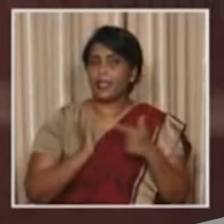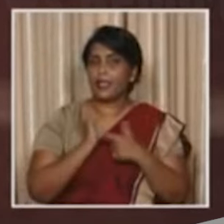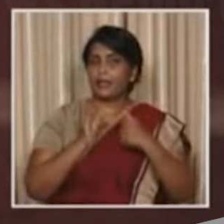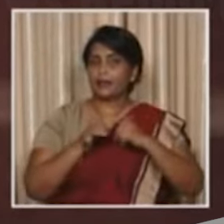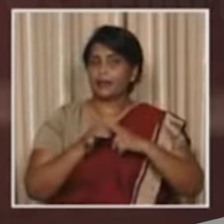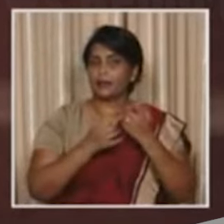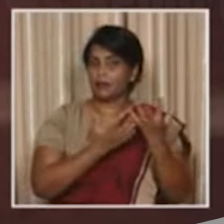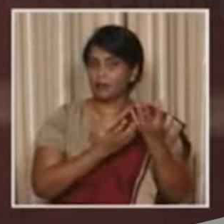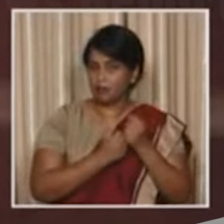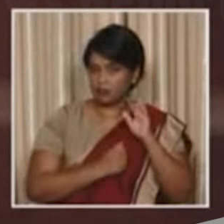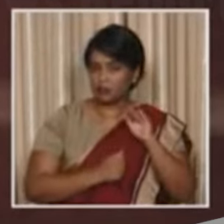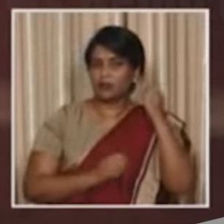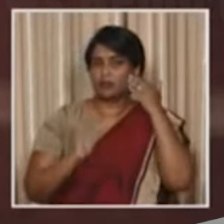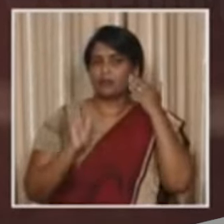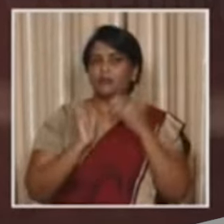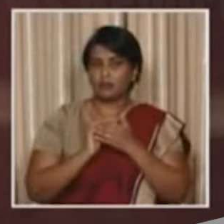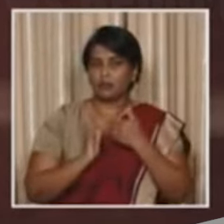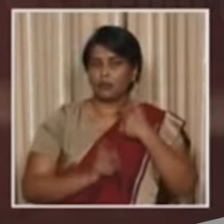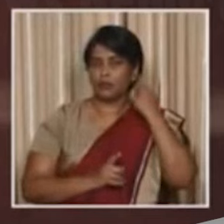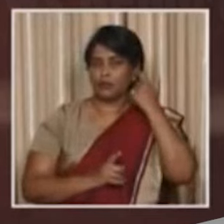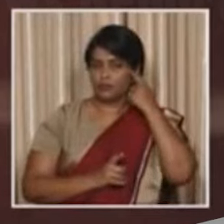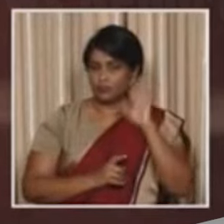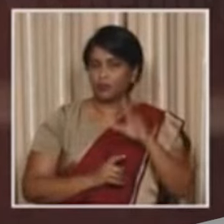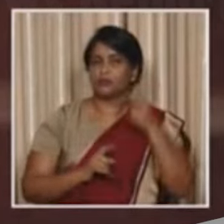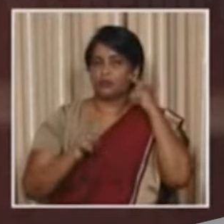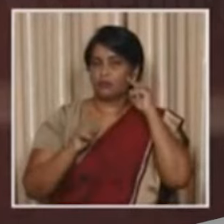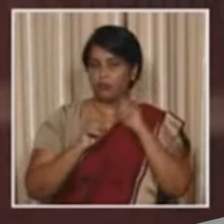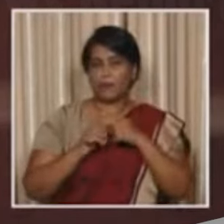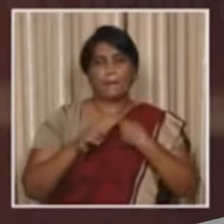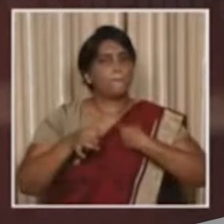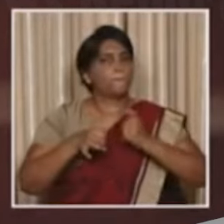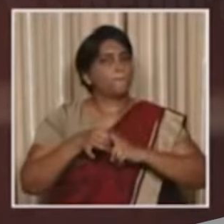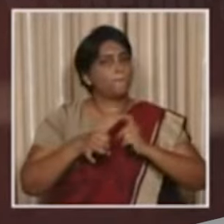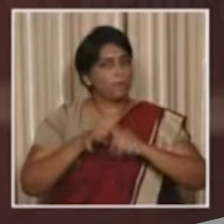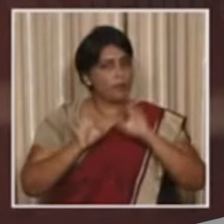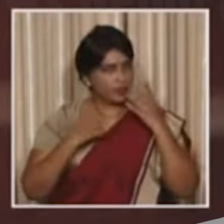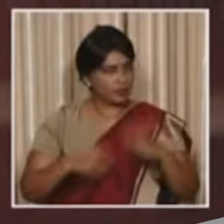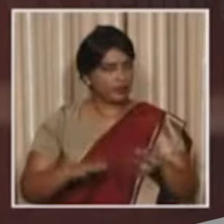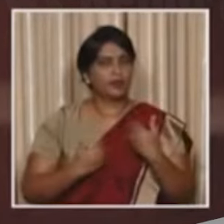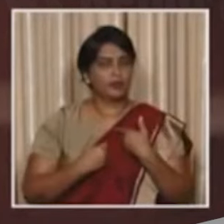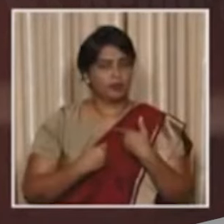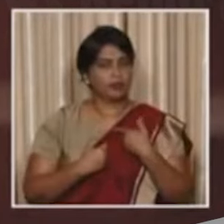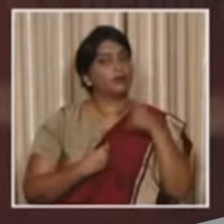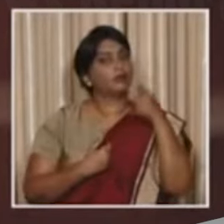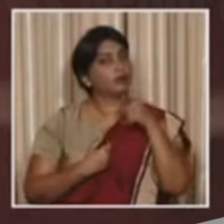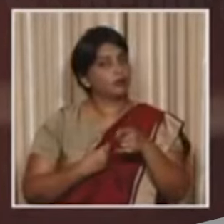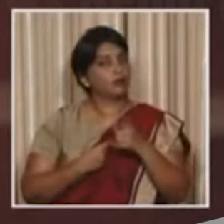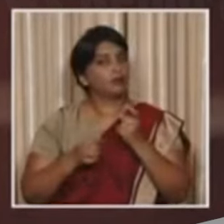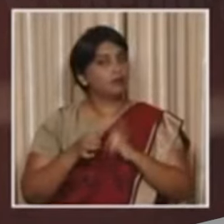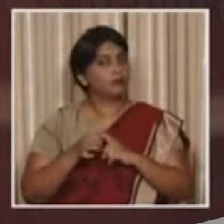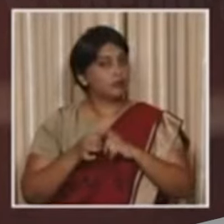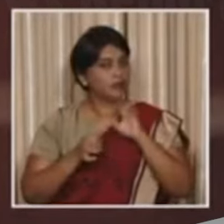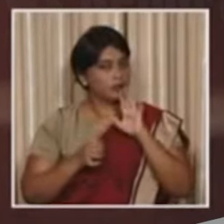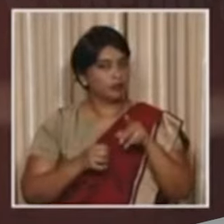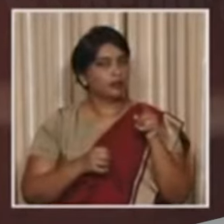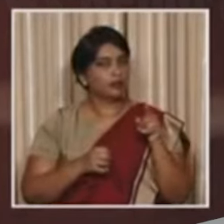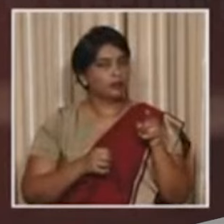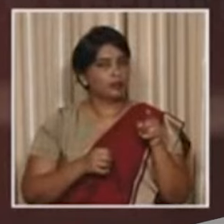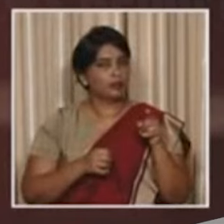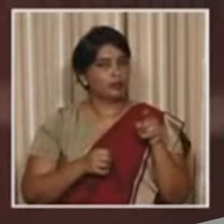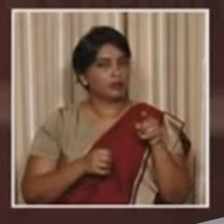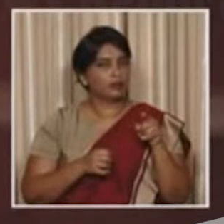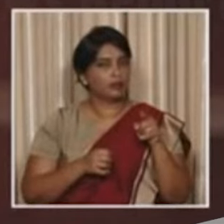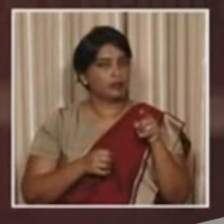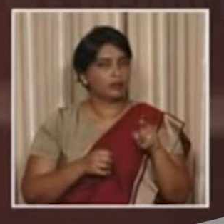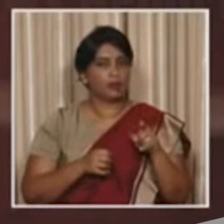ටෙන්ඩරයක් බාරගන්න යනවා කියන කාරණය අපි දැනගෙන අපි මේ පිළිබඳව ගෙනල්ලා ප්‍රශ්න කරා ගරු කතානායකතුමනි. එතෙන්දී ප්‍රශ්නේ උනේ